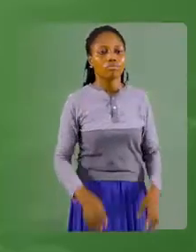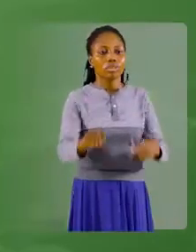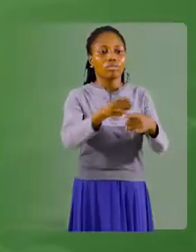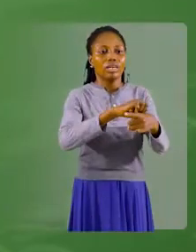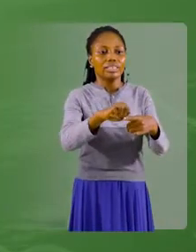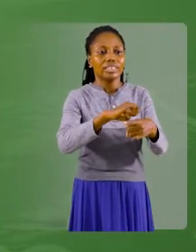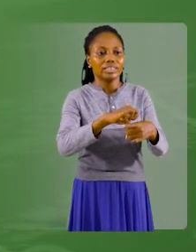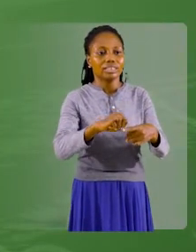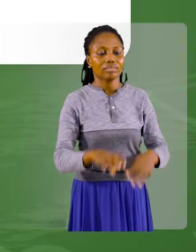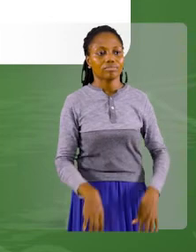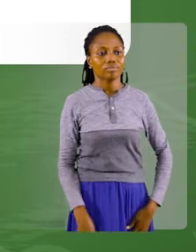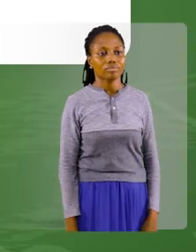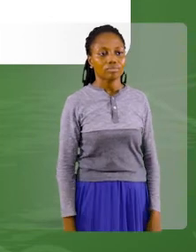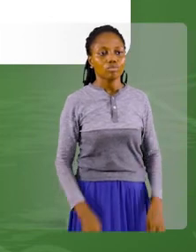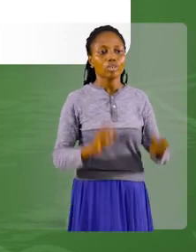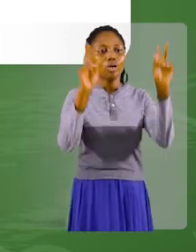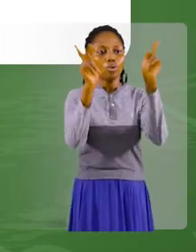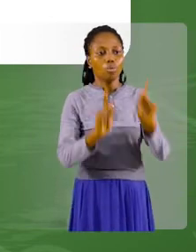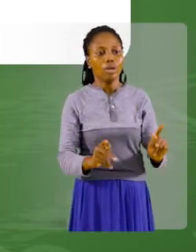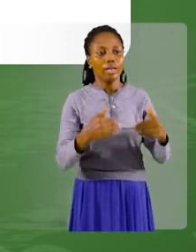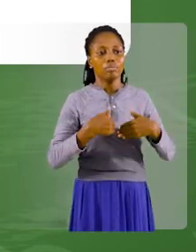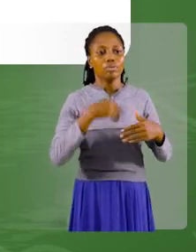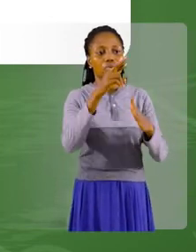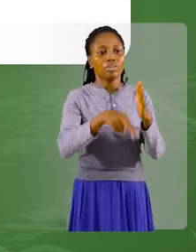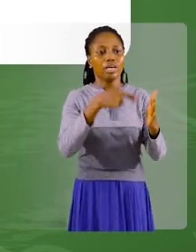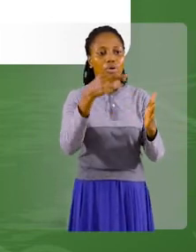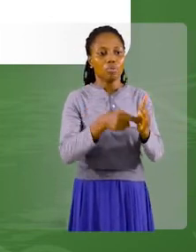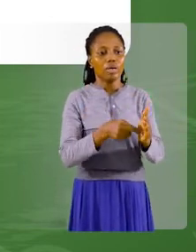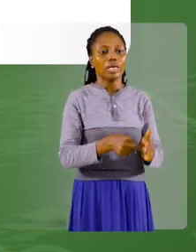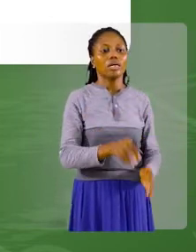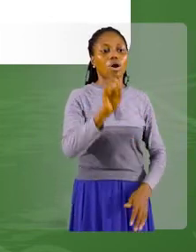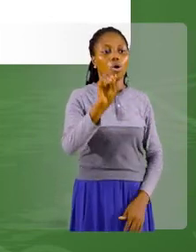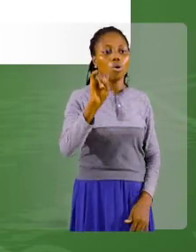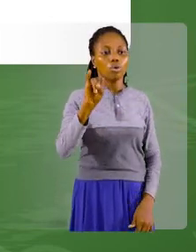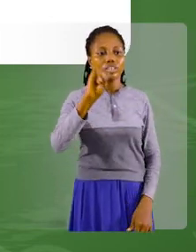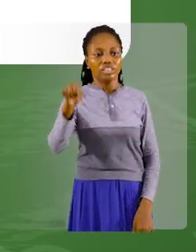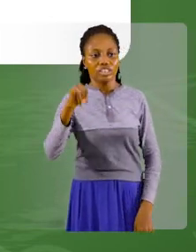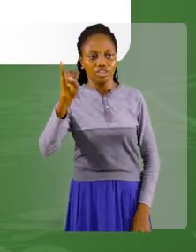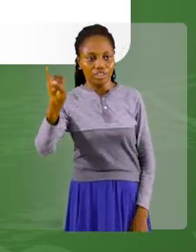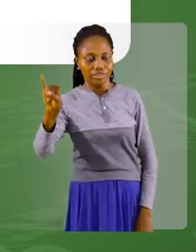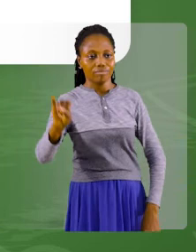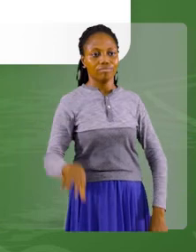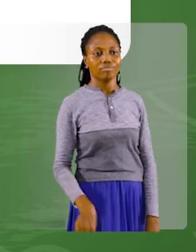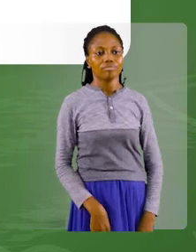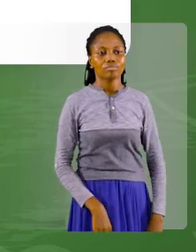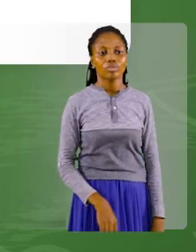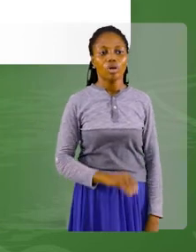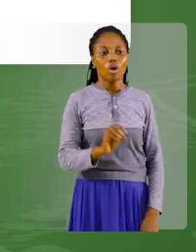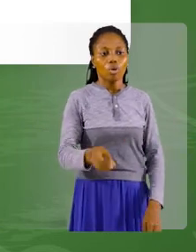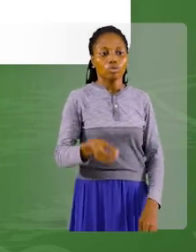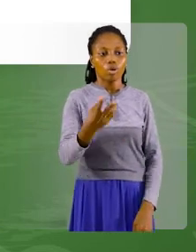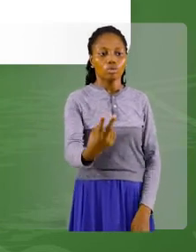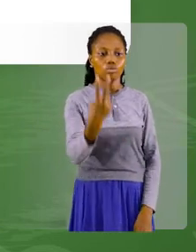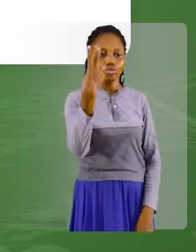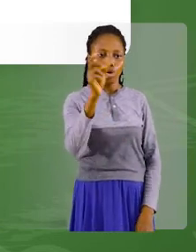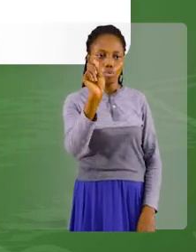Exercice. Le plan est muni d'un repère OIJ. On